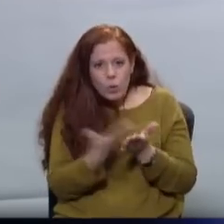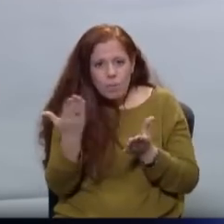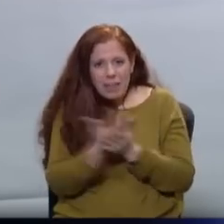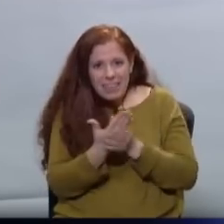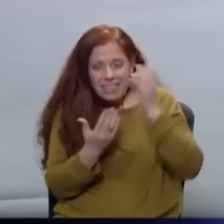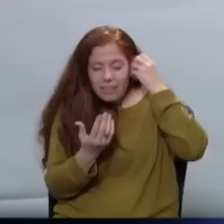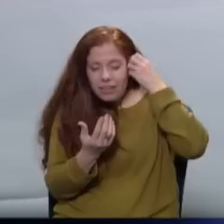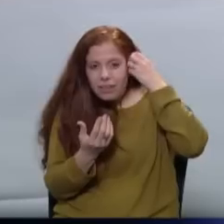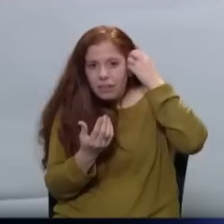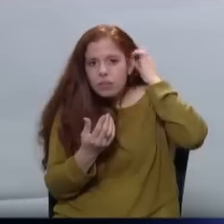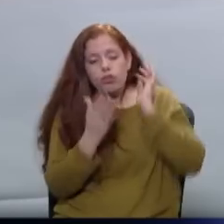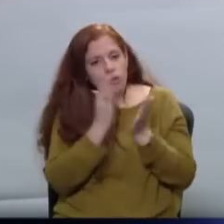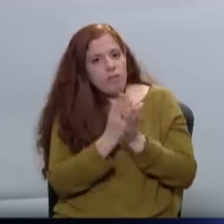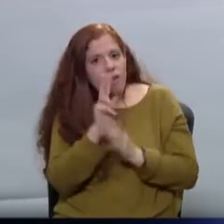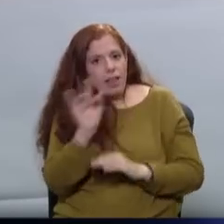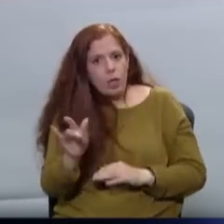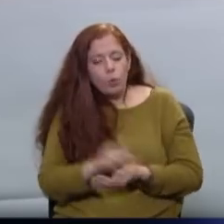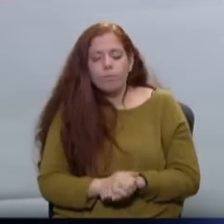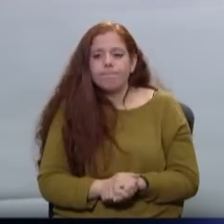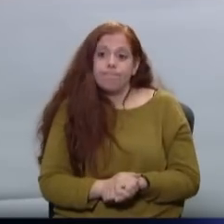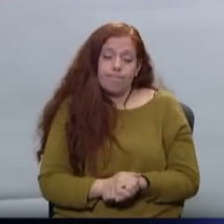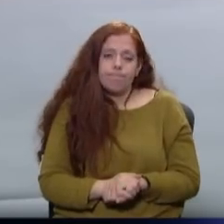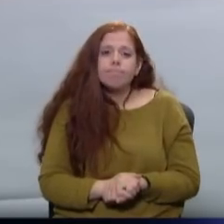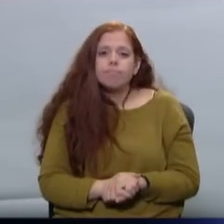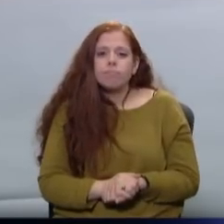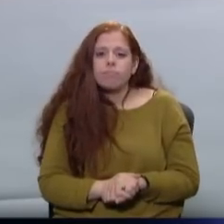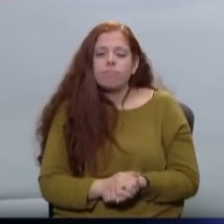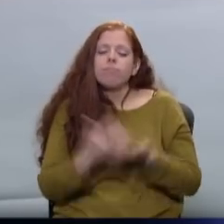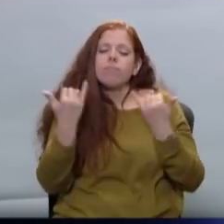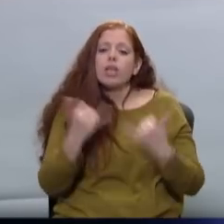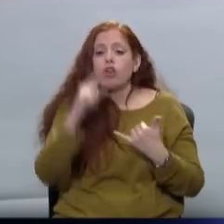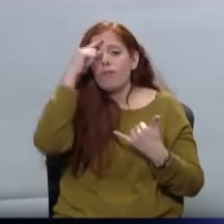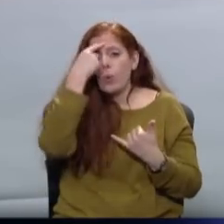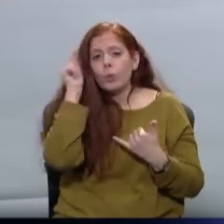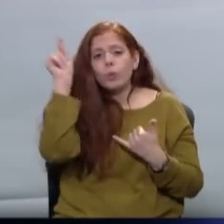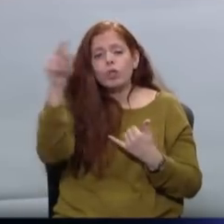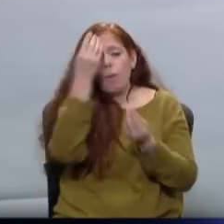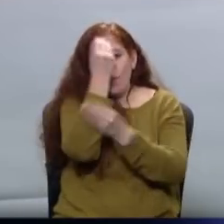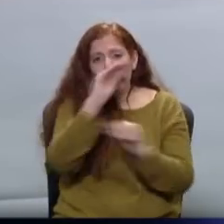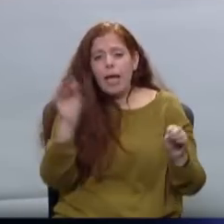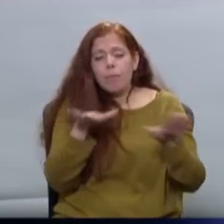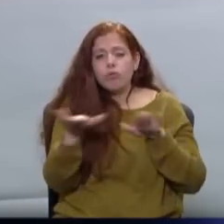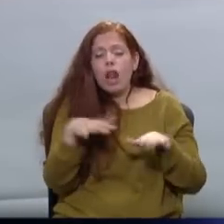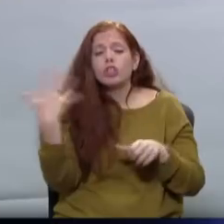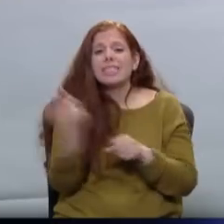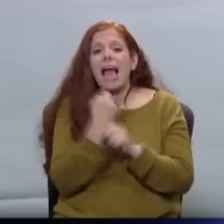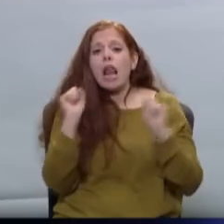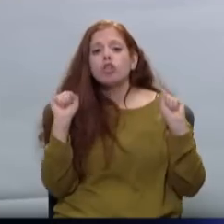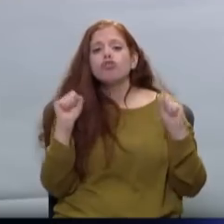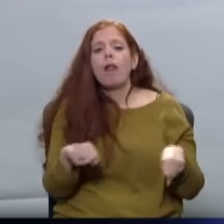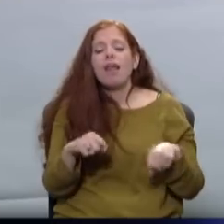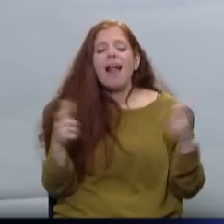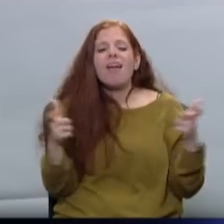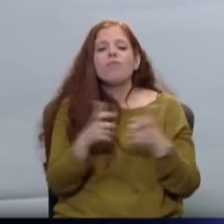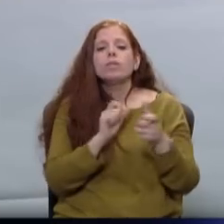שכבר מתנהל נגדו. כן. עכשיו להודו, שם הודיעה הממשלה כי הצליחה להשתלט על קבוצת